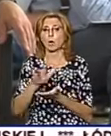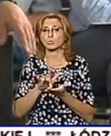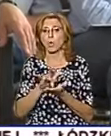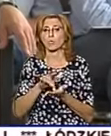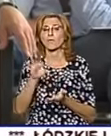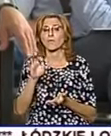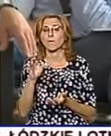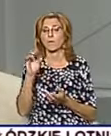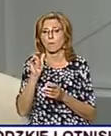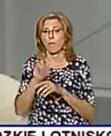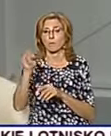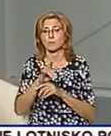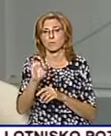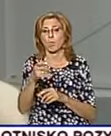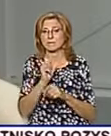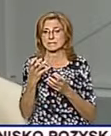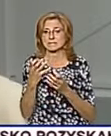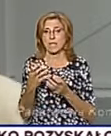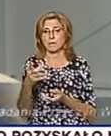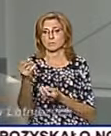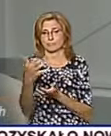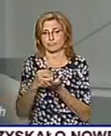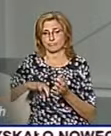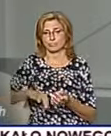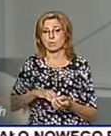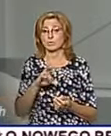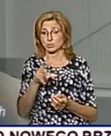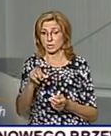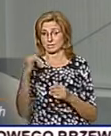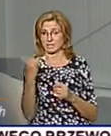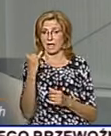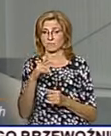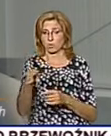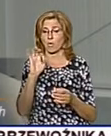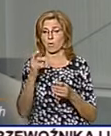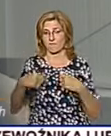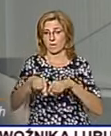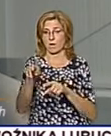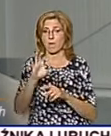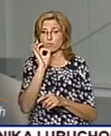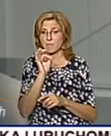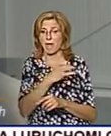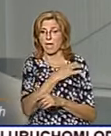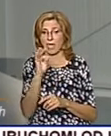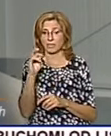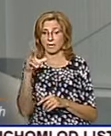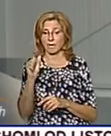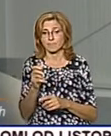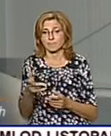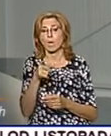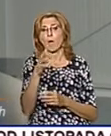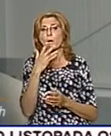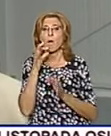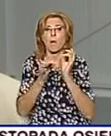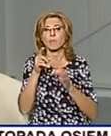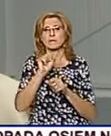chęć szybkiego zysku. Nie zawsze jest to wykonywane etycznie, bo ja się spotykałem z taką obiegową już,